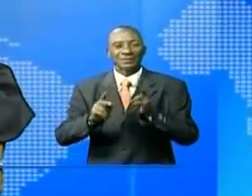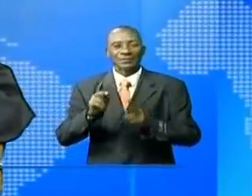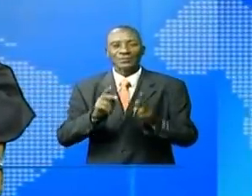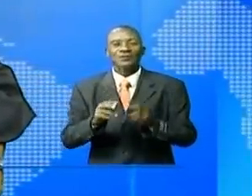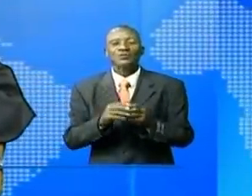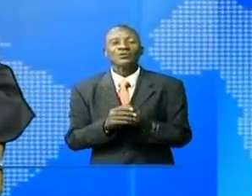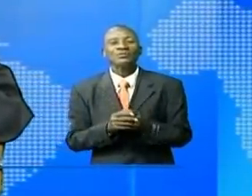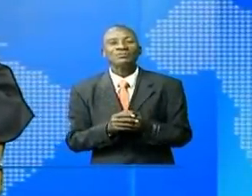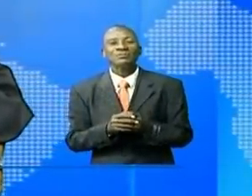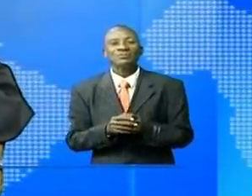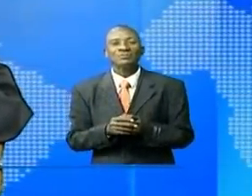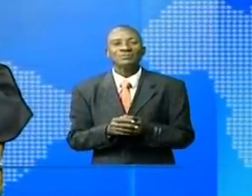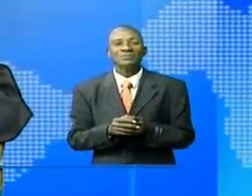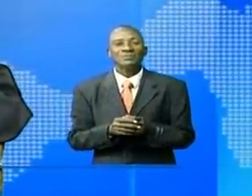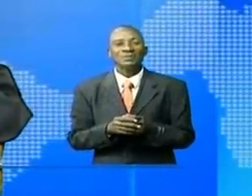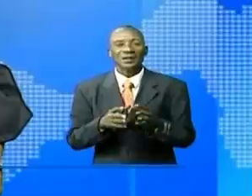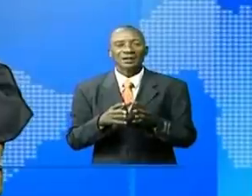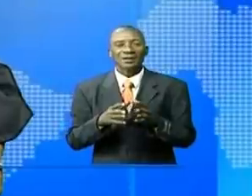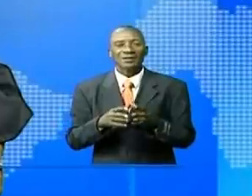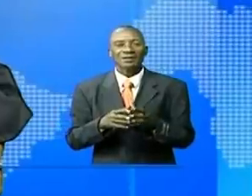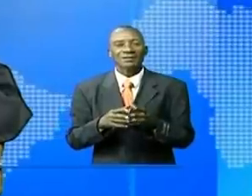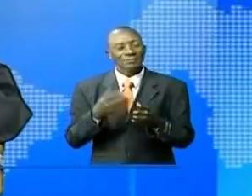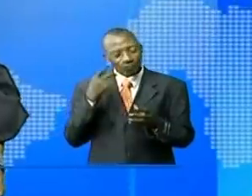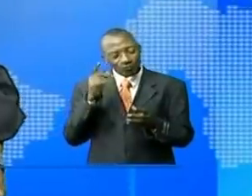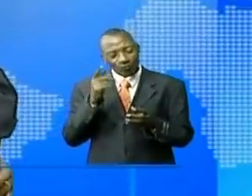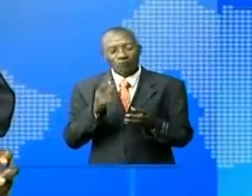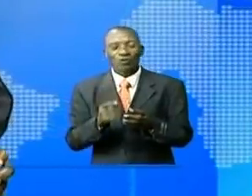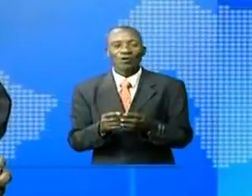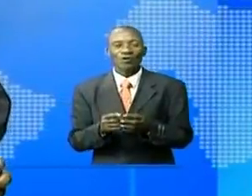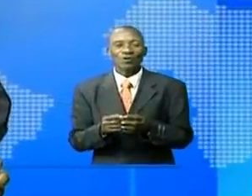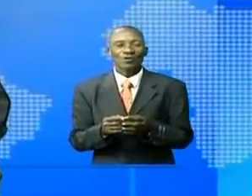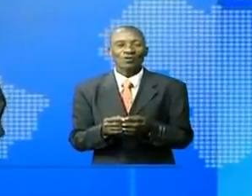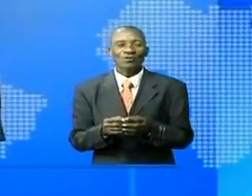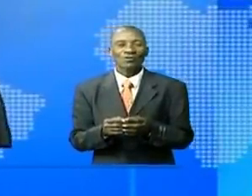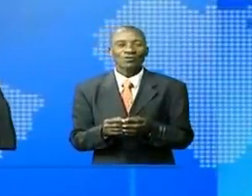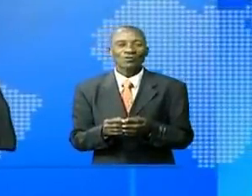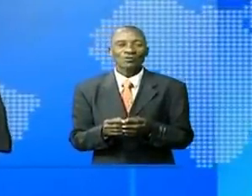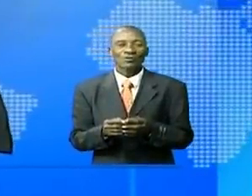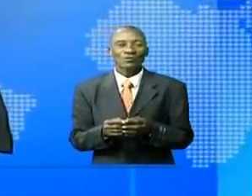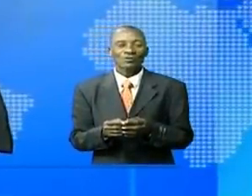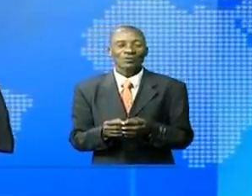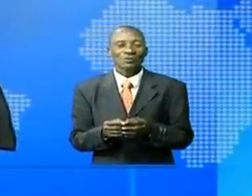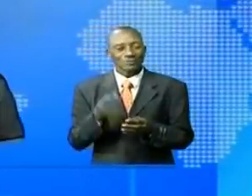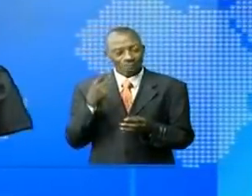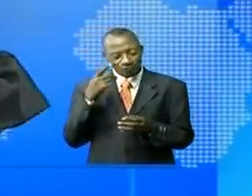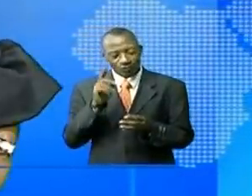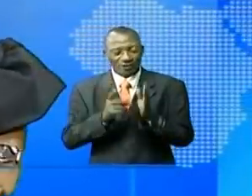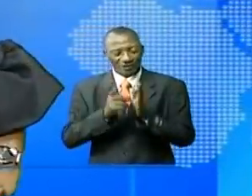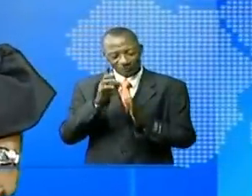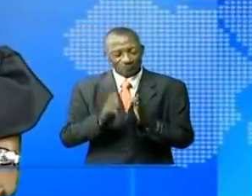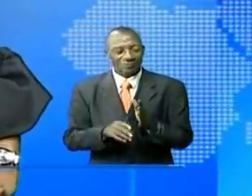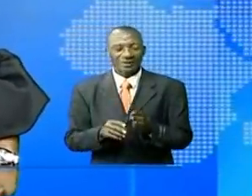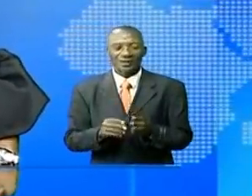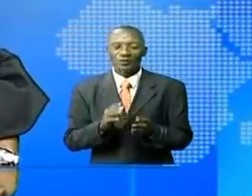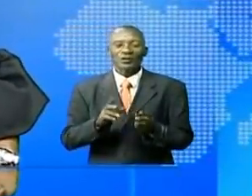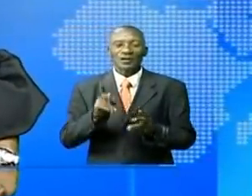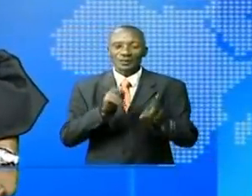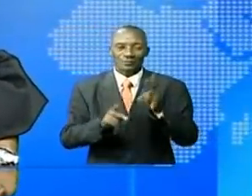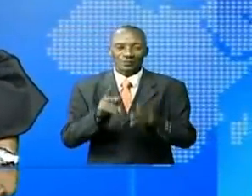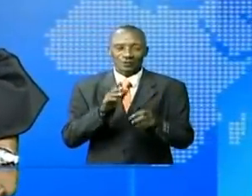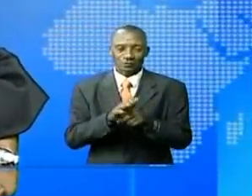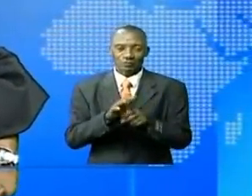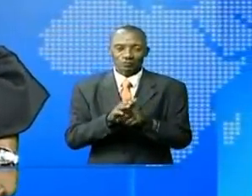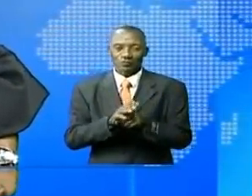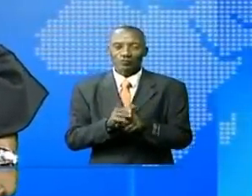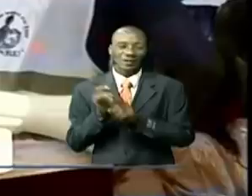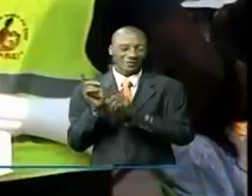élargi de vaccination PEV dans le but d'atteindre un grand nombre de vaccinés. Luizen Sakala, Emmanuel, commissaire JR